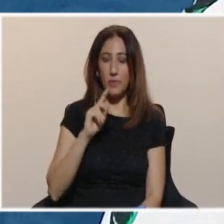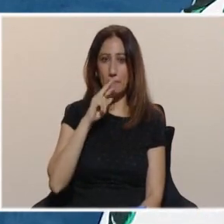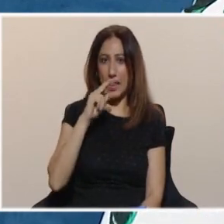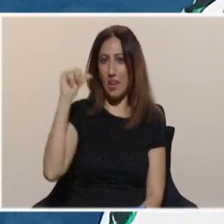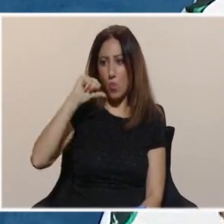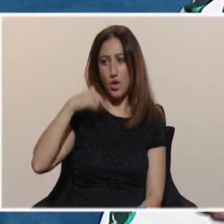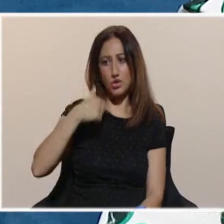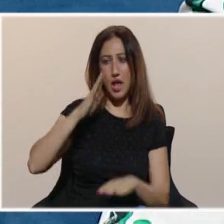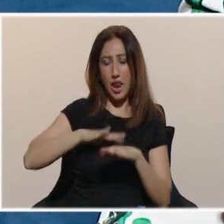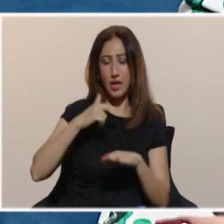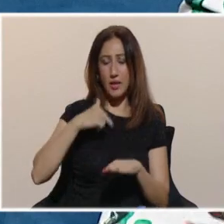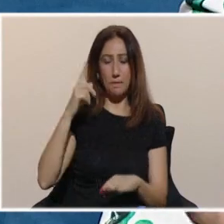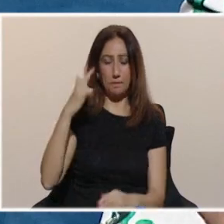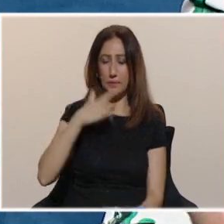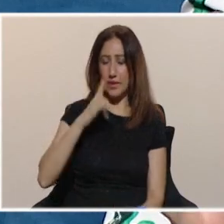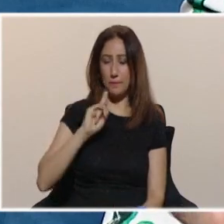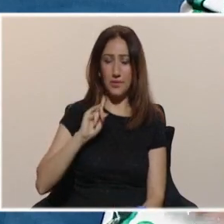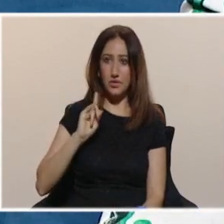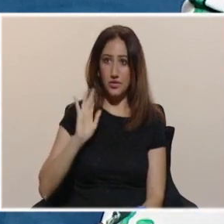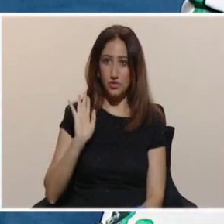وحش جدا